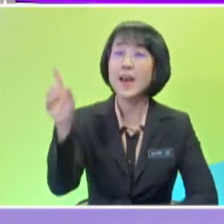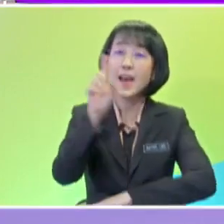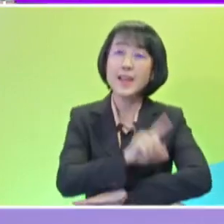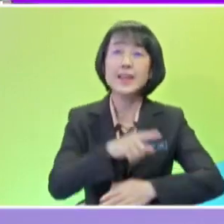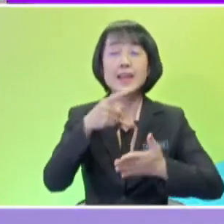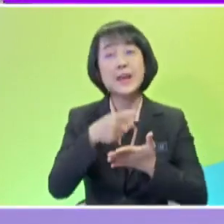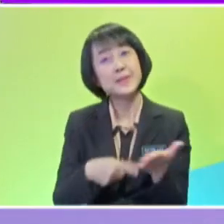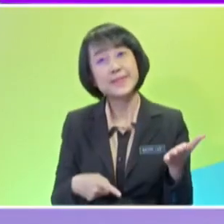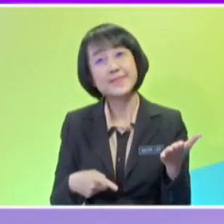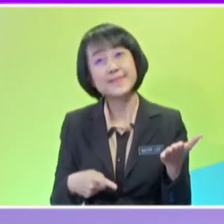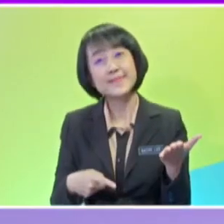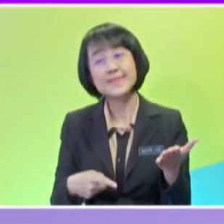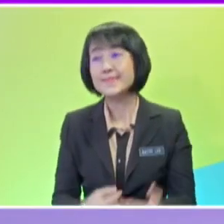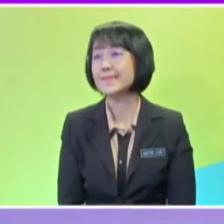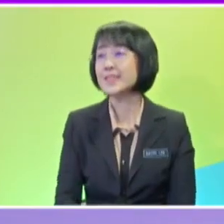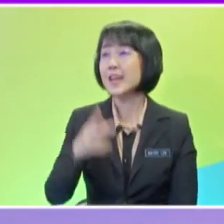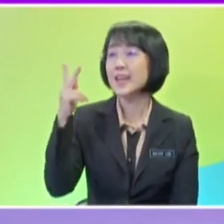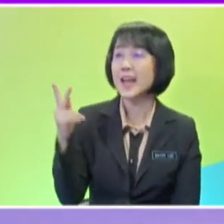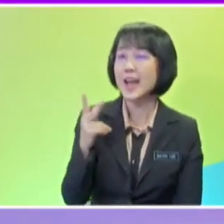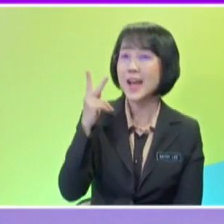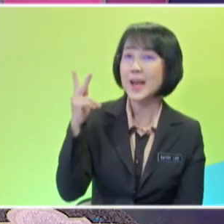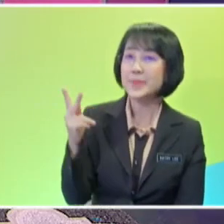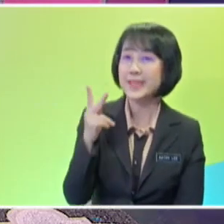hari Kamis